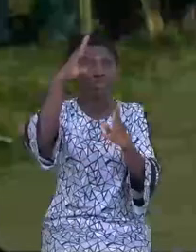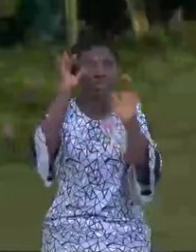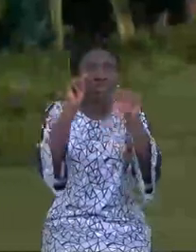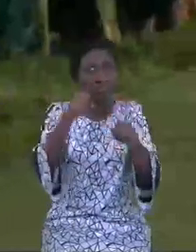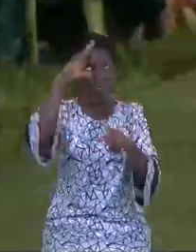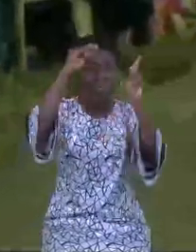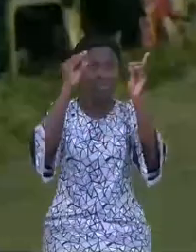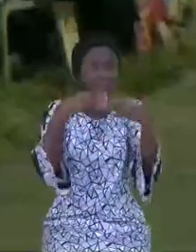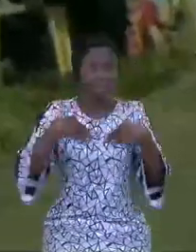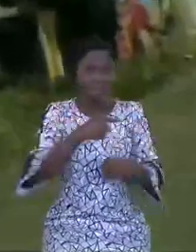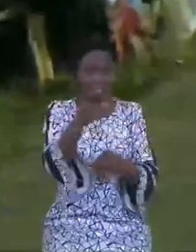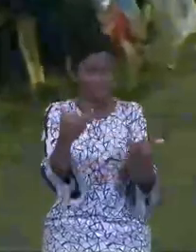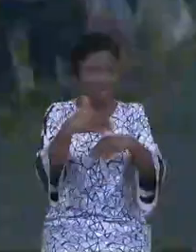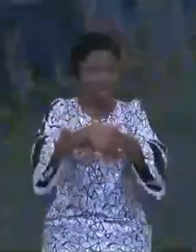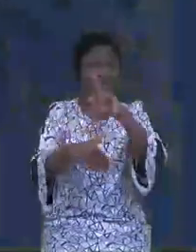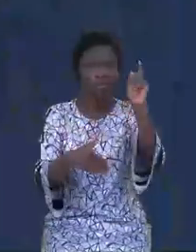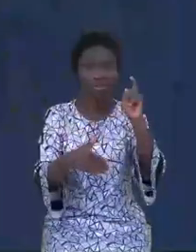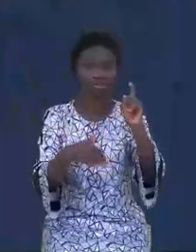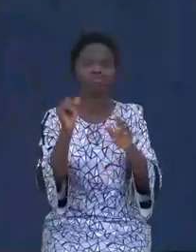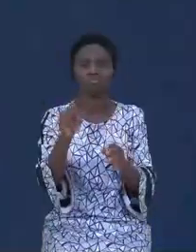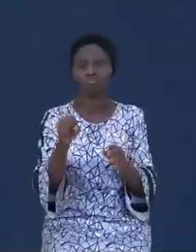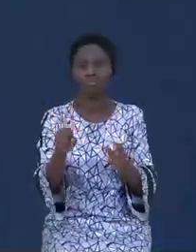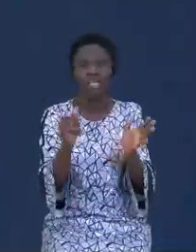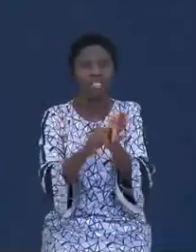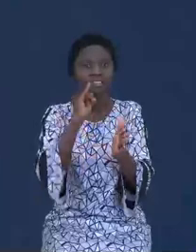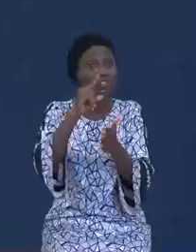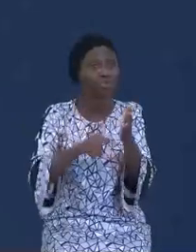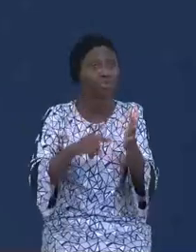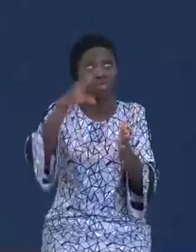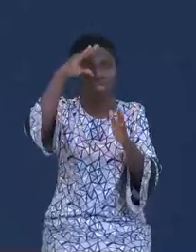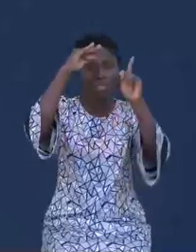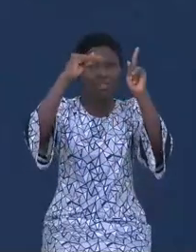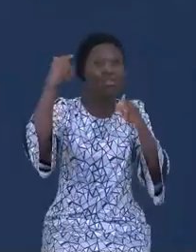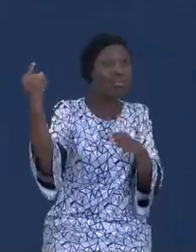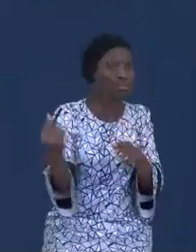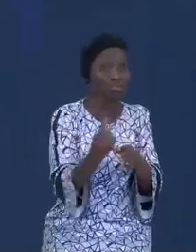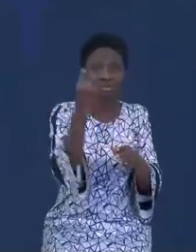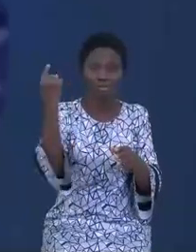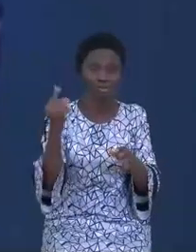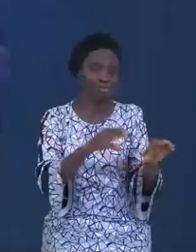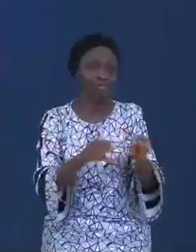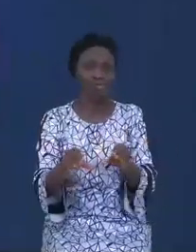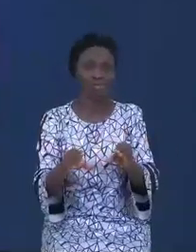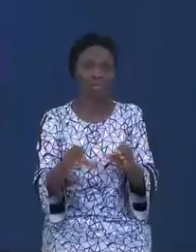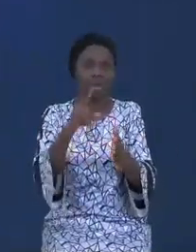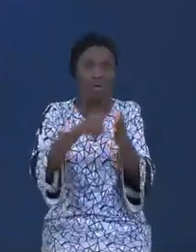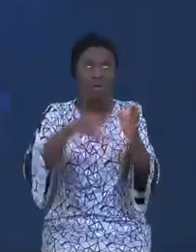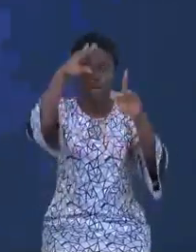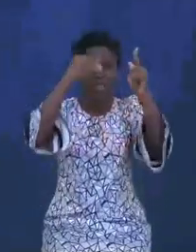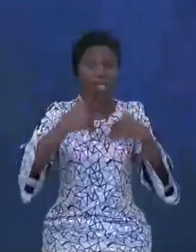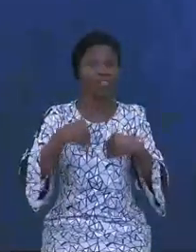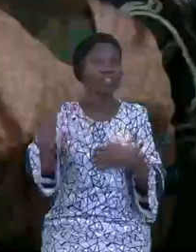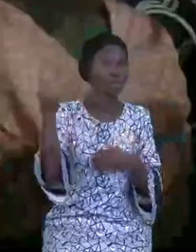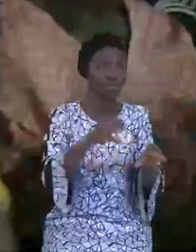soir? C'est ce qu'il a fait, il fait toujours. Ce qu'il a toujours fait, il le fera dans ta